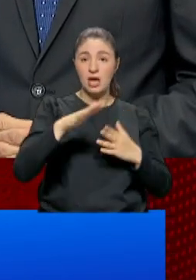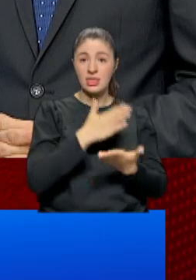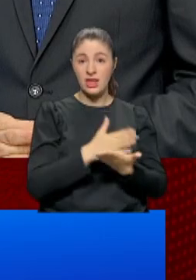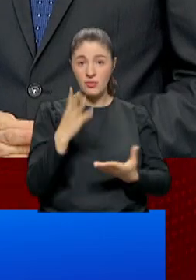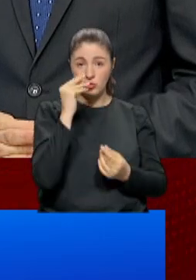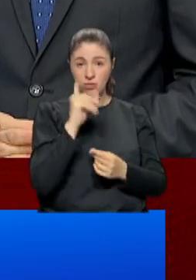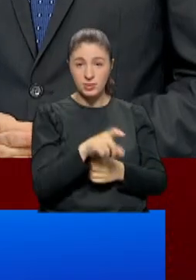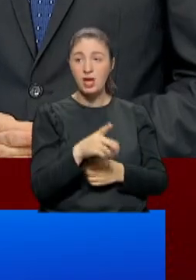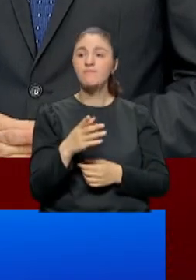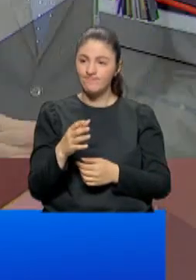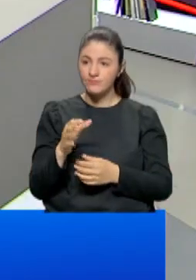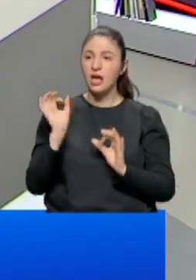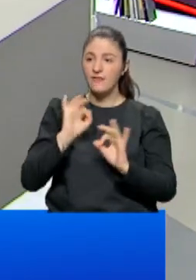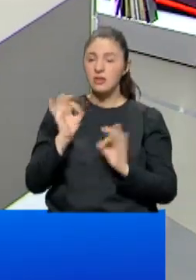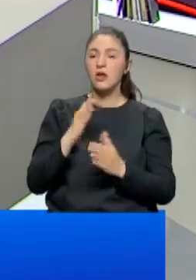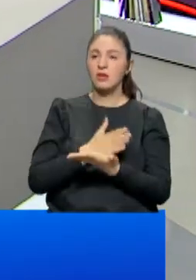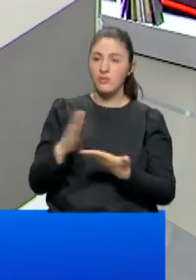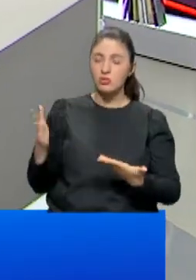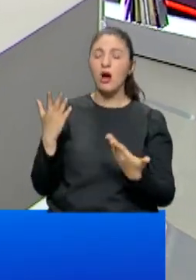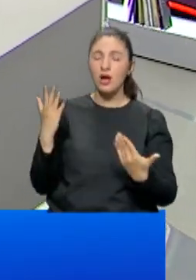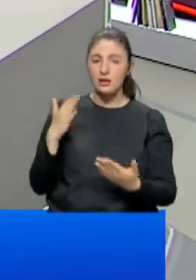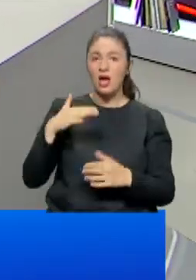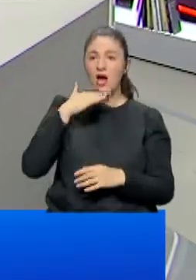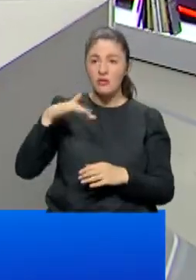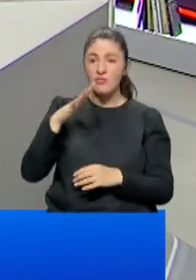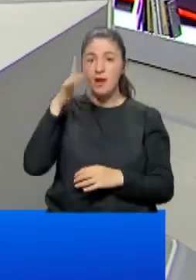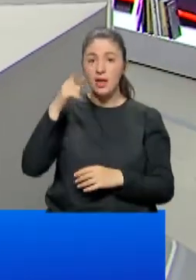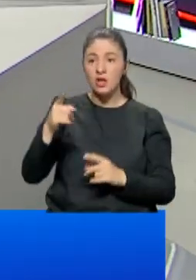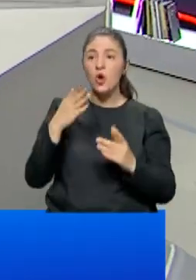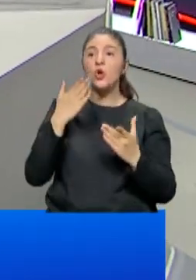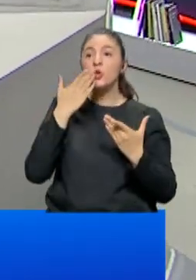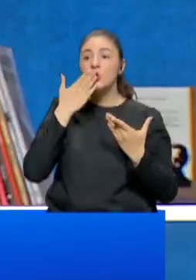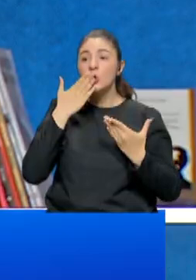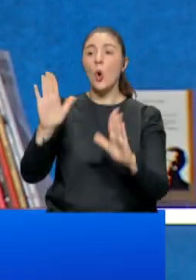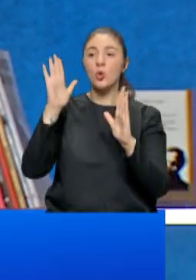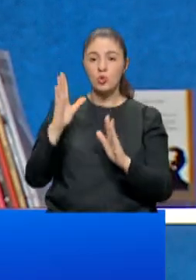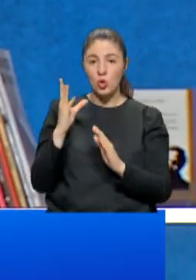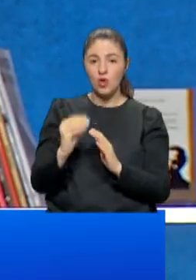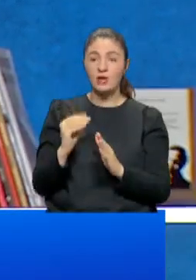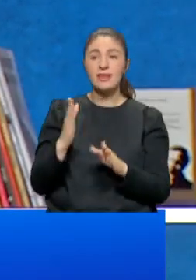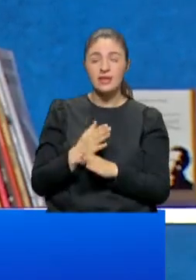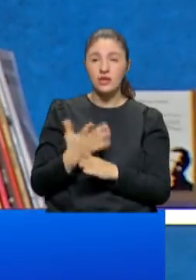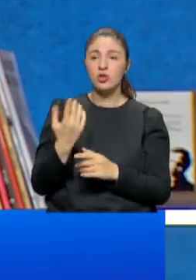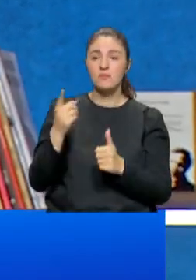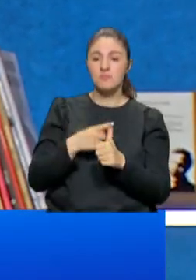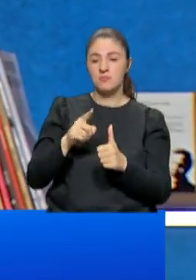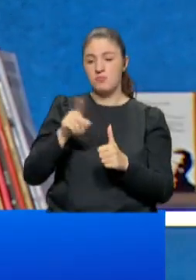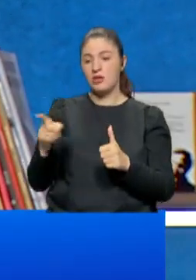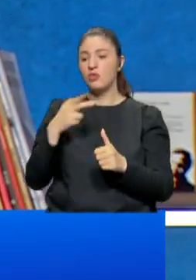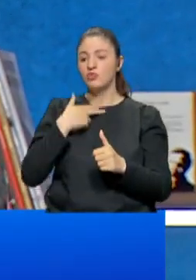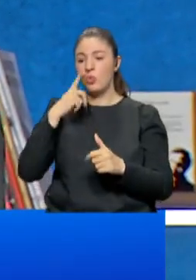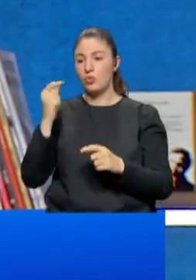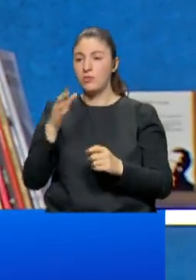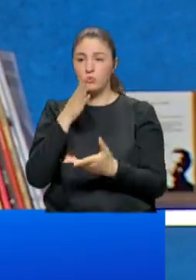çapta devam edecek mi edecek Hatta Avrupa ve Amerika'da yokluğu olacak Neden Çünkü bir yandan